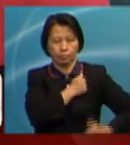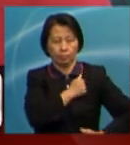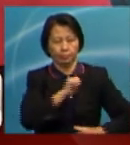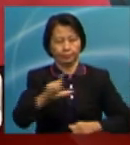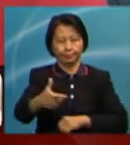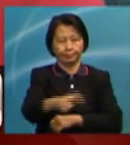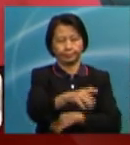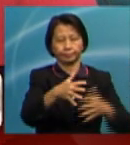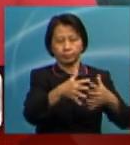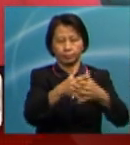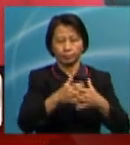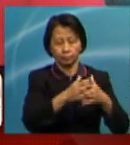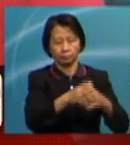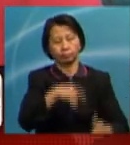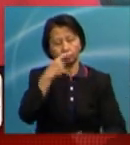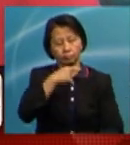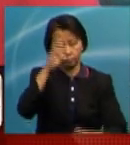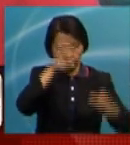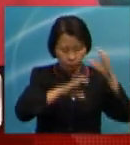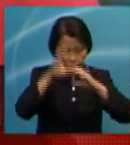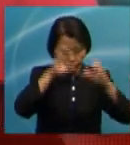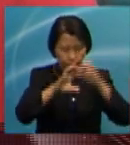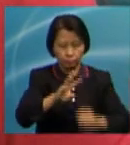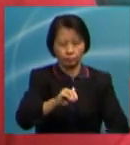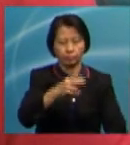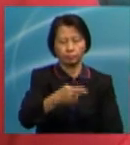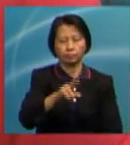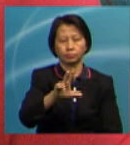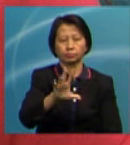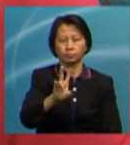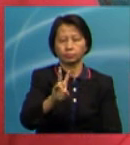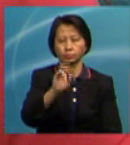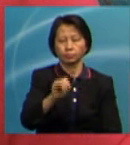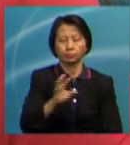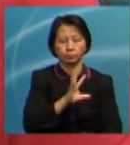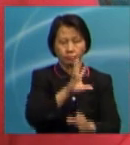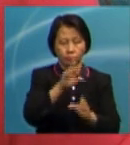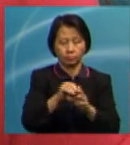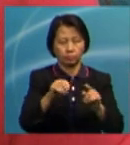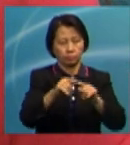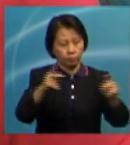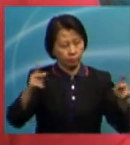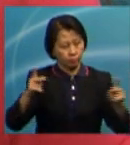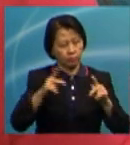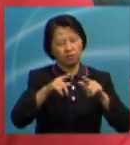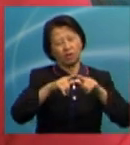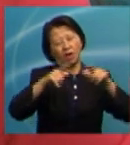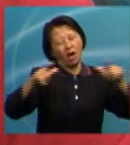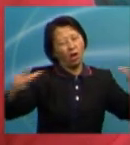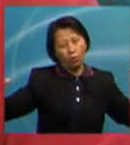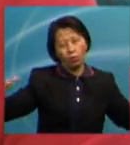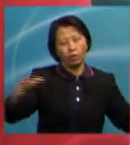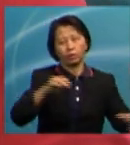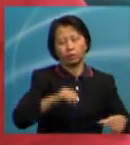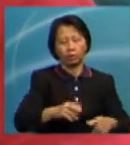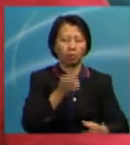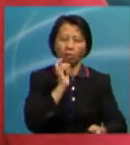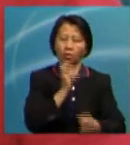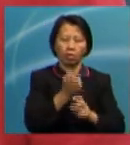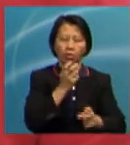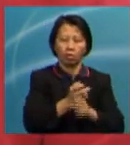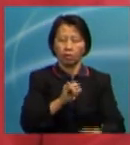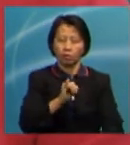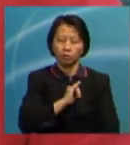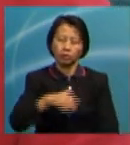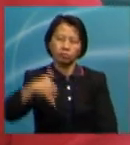Amerika Syarikat menyifatkan pencarian pesawat MH370 melibatkan kawasan yang terlalu luas dan juga amat Kompleks saya